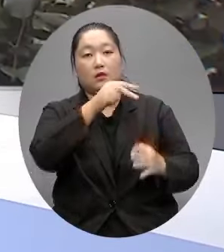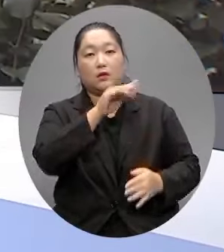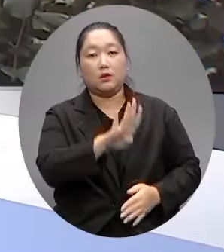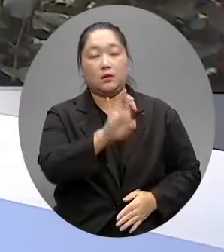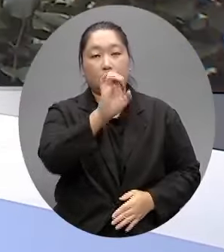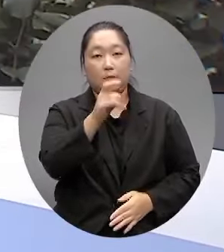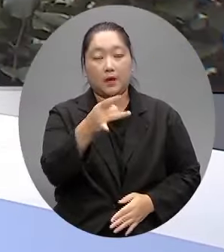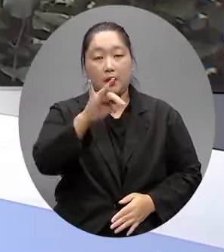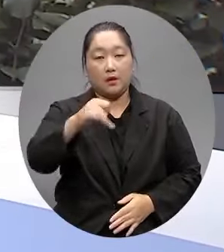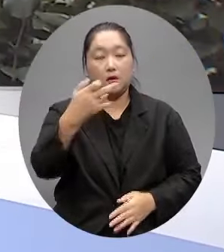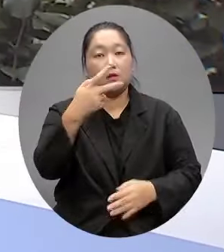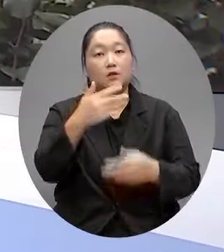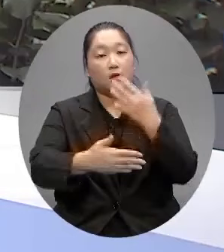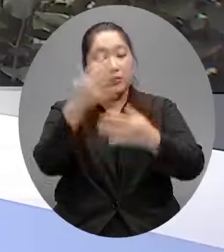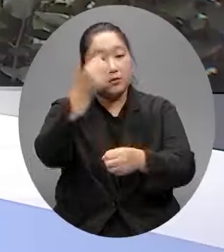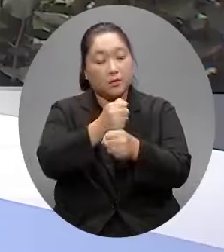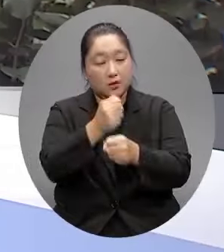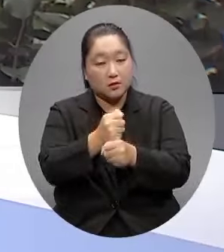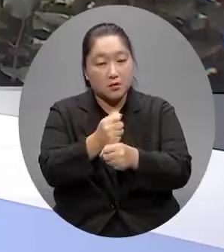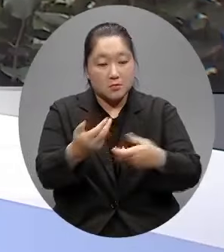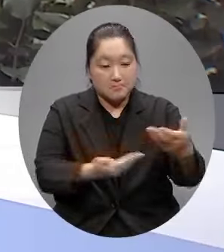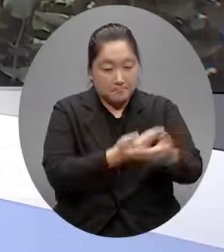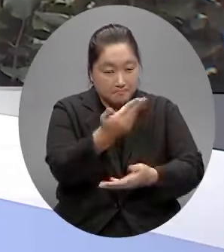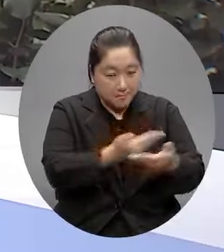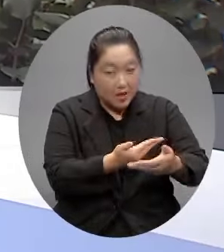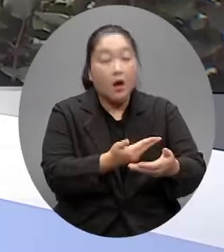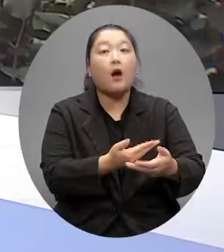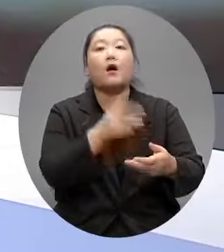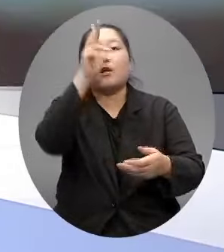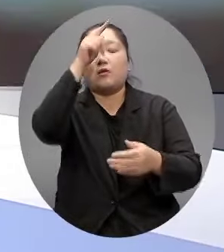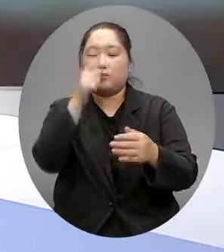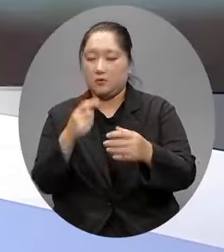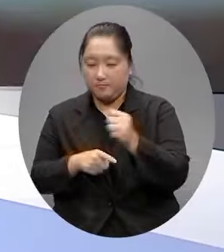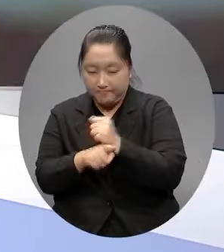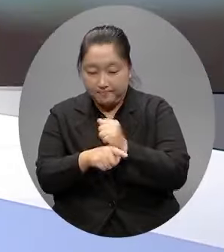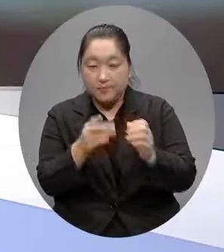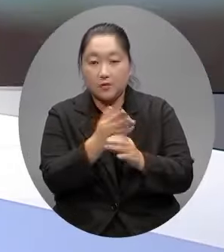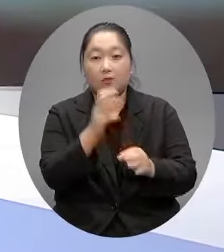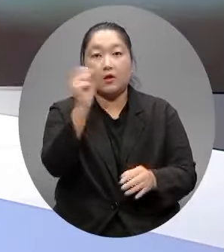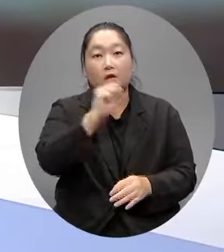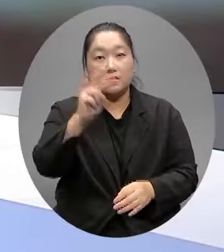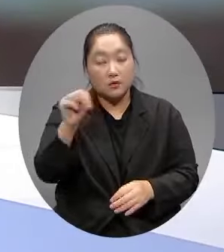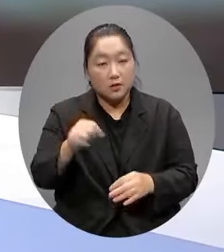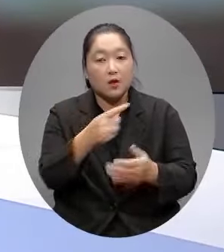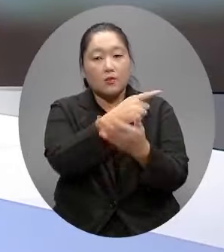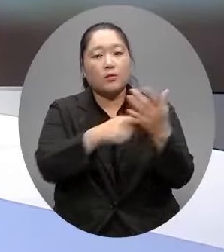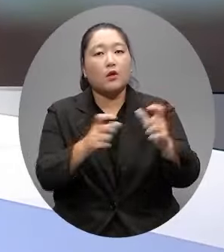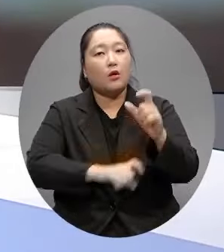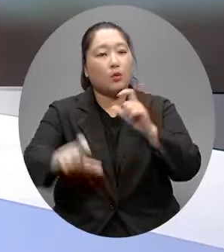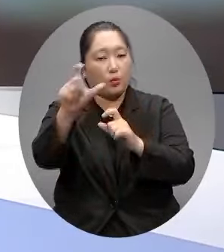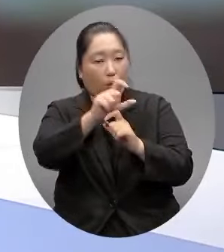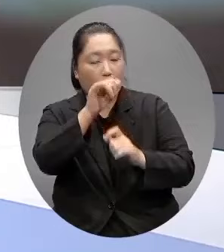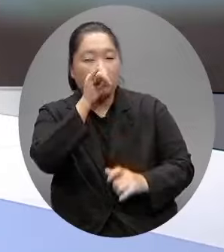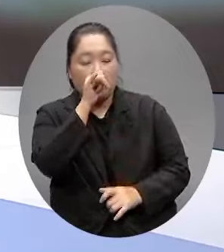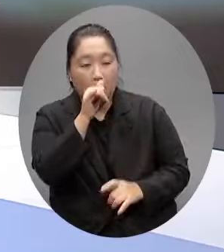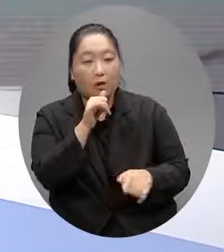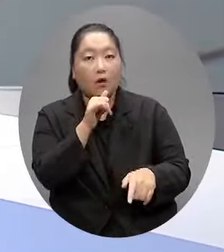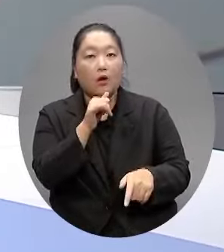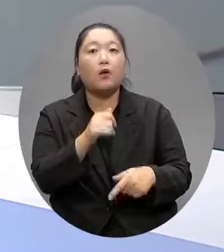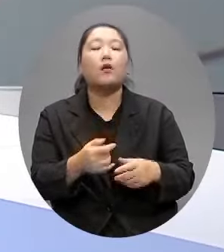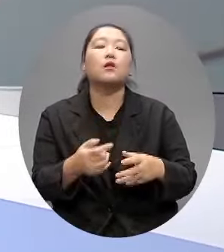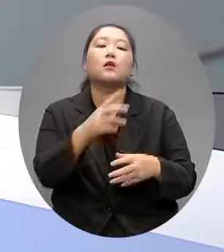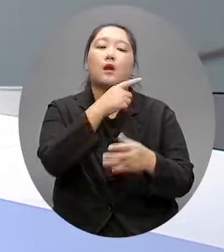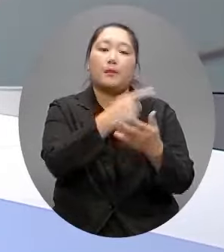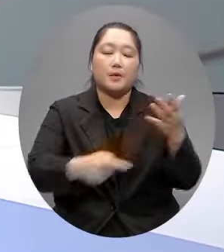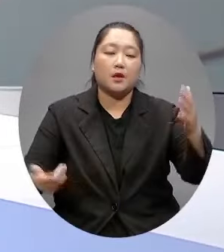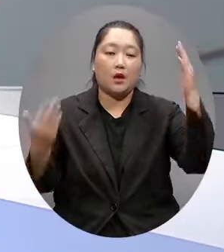만들어 돌려본 사실이 드러나 경찰이 수사에 나섰습니다. SNS에서는 이런 피해가 더 많이 발생했다며 이른바